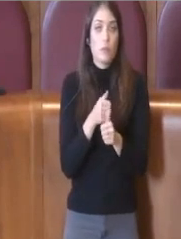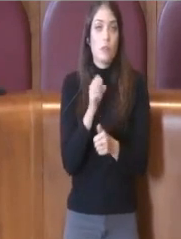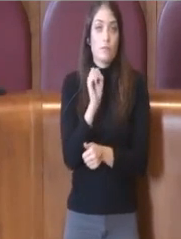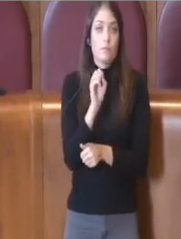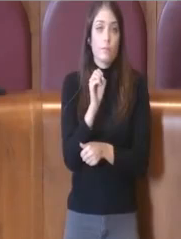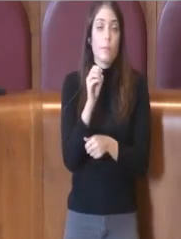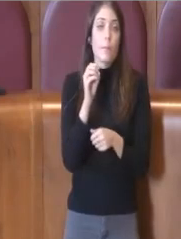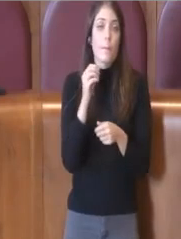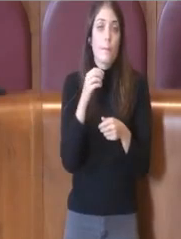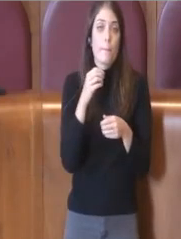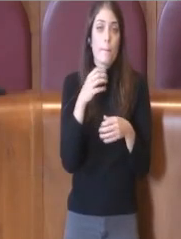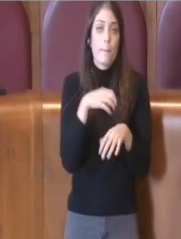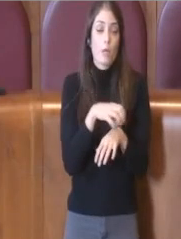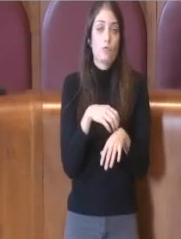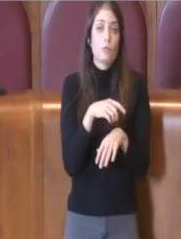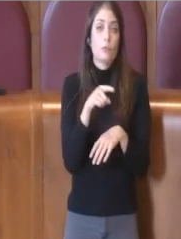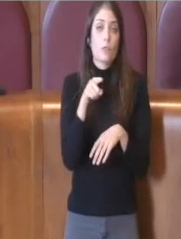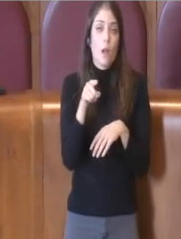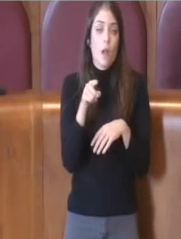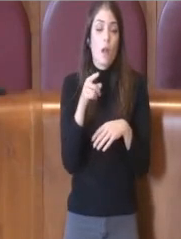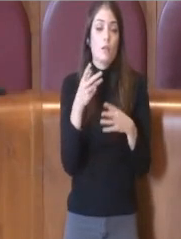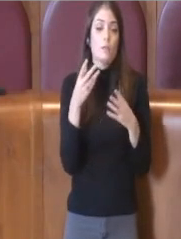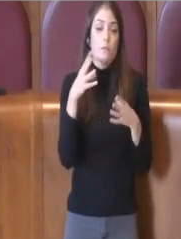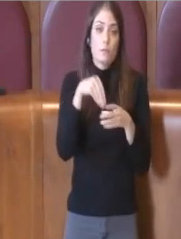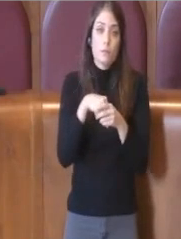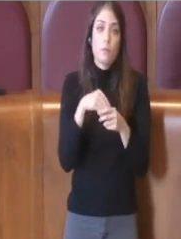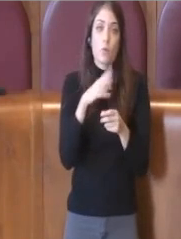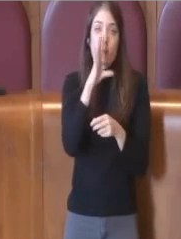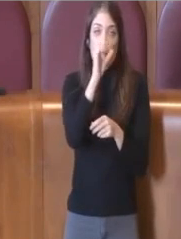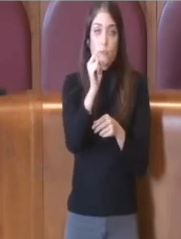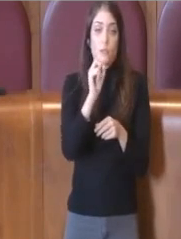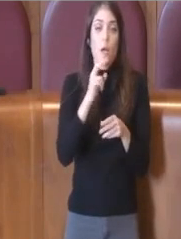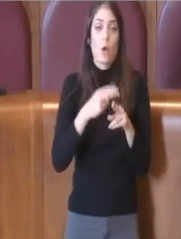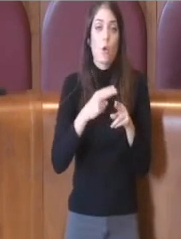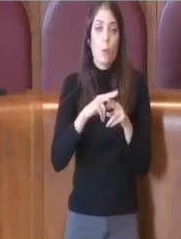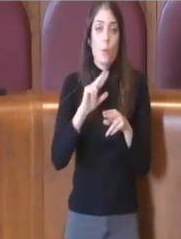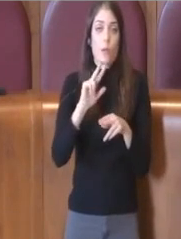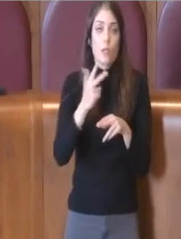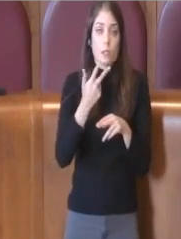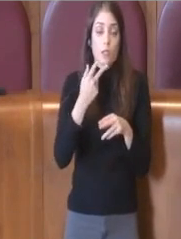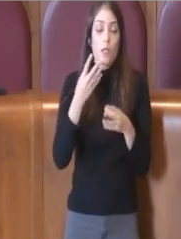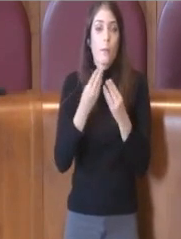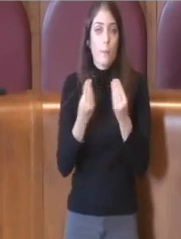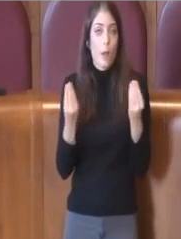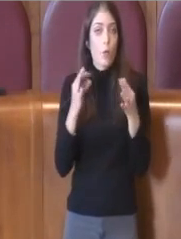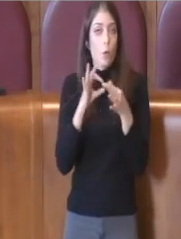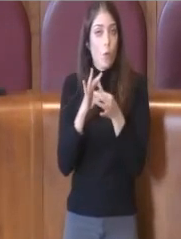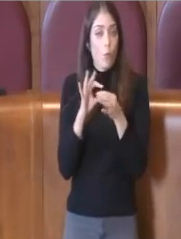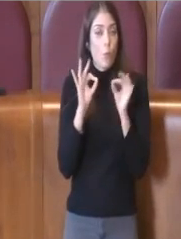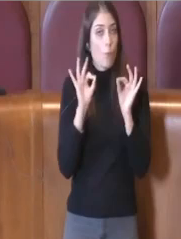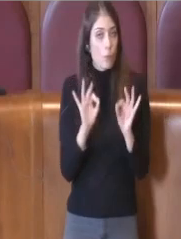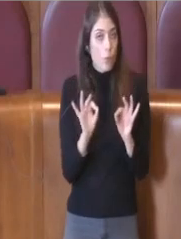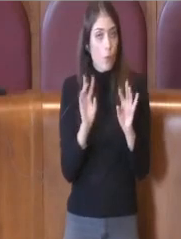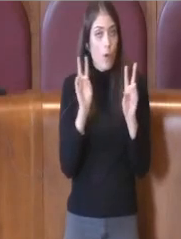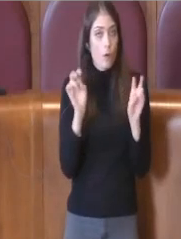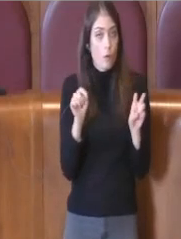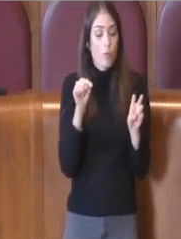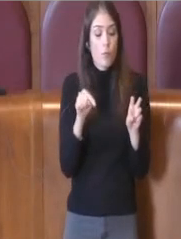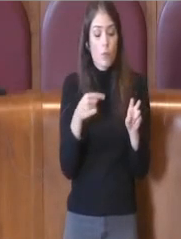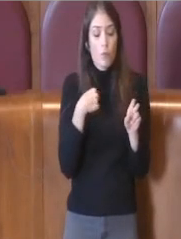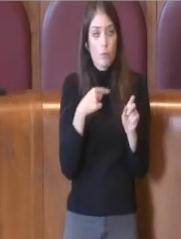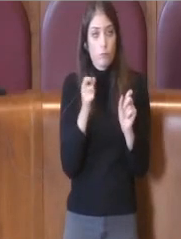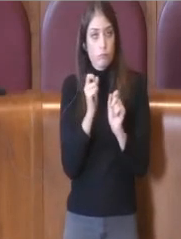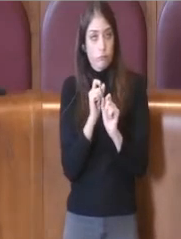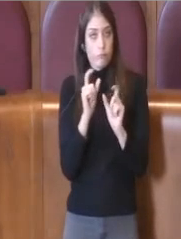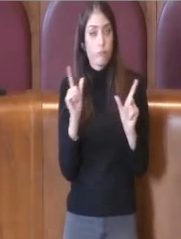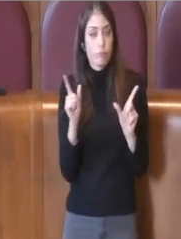Arena presso l'Università di Roma 3 sui beni comuni, e sono stato molto stupito